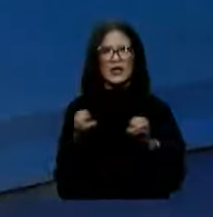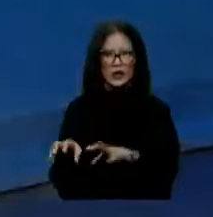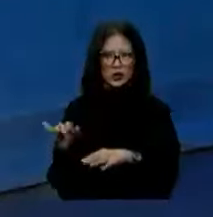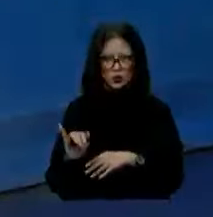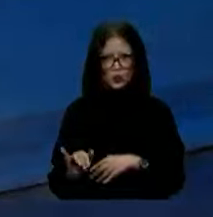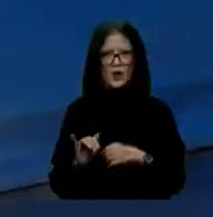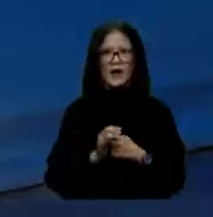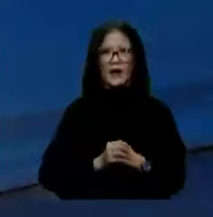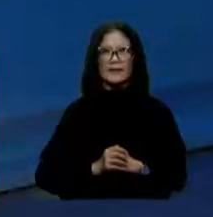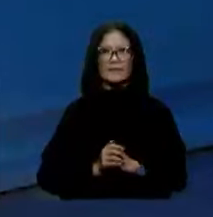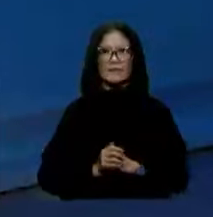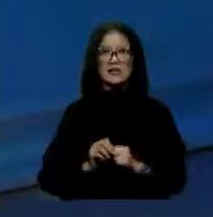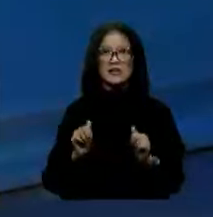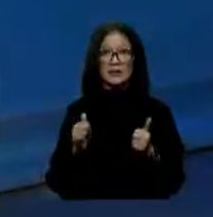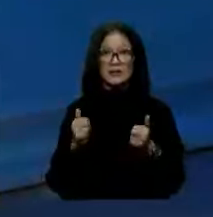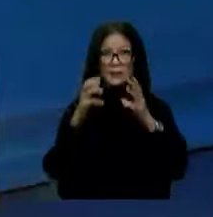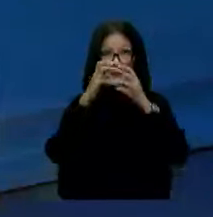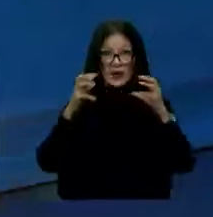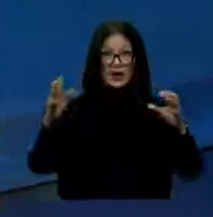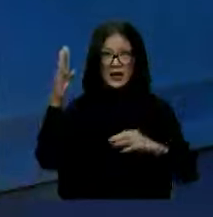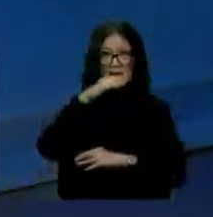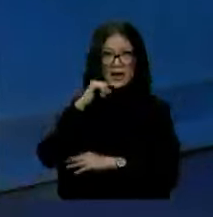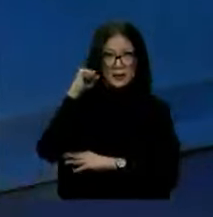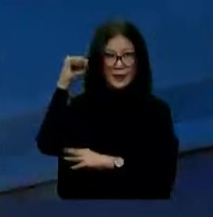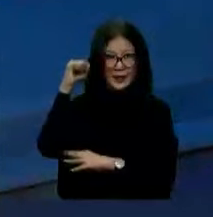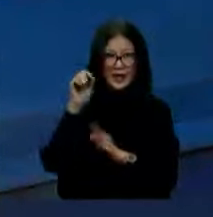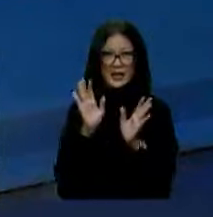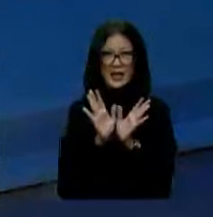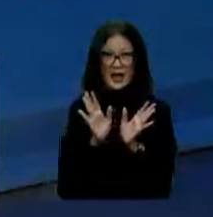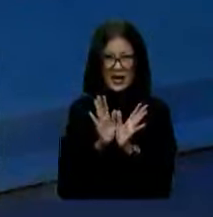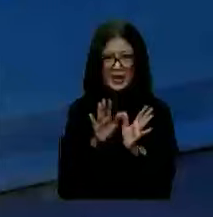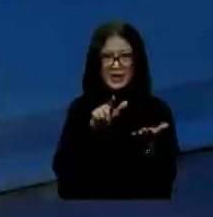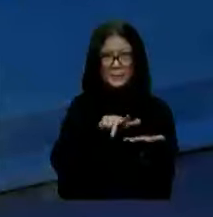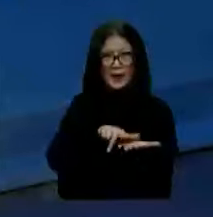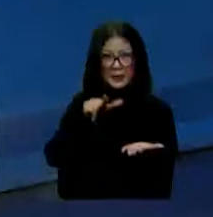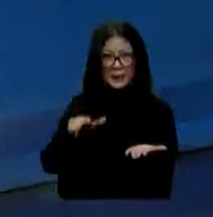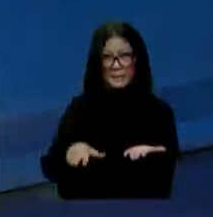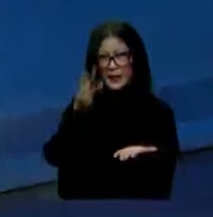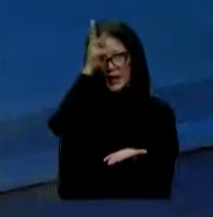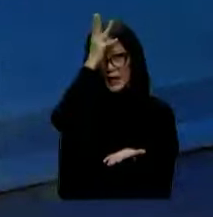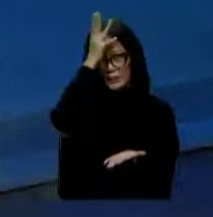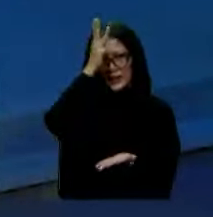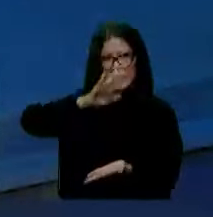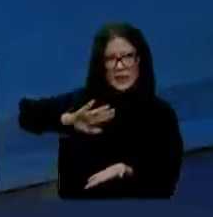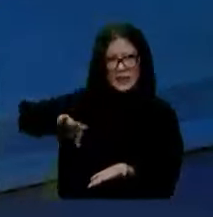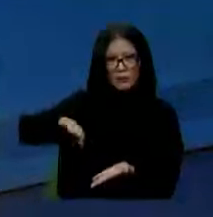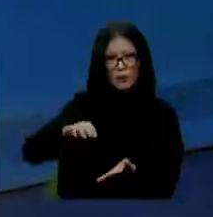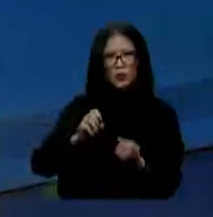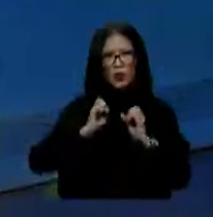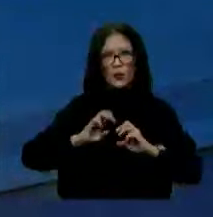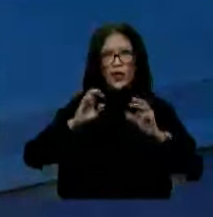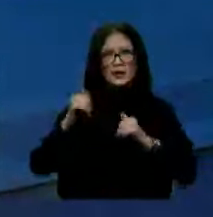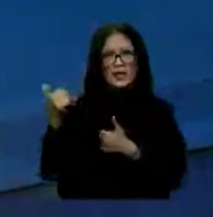jelang peringatan Hari Kemerdekaan Republik Indonesia di IKN poresta balikbapan Kalimantan Timur menyiapkan bus untuk mobilisasi tamu serta